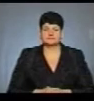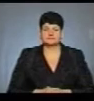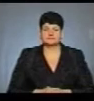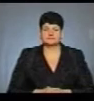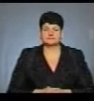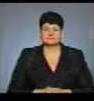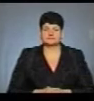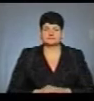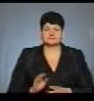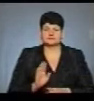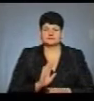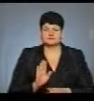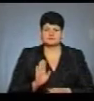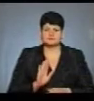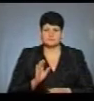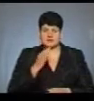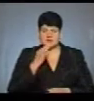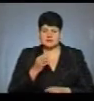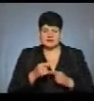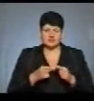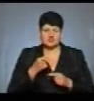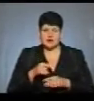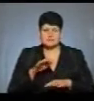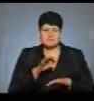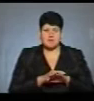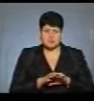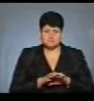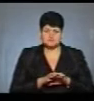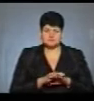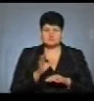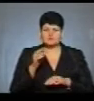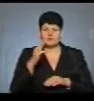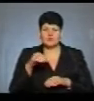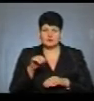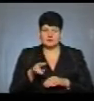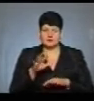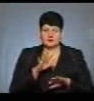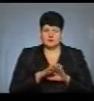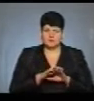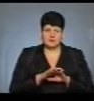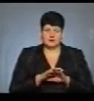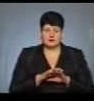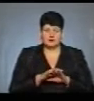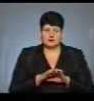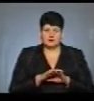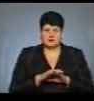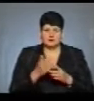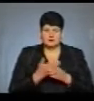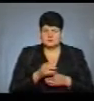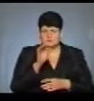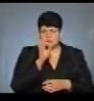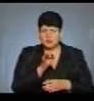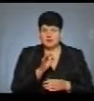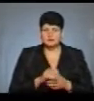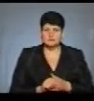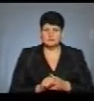приходить. Ні, сказали через банк. Ощадбанк, да, льгота в ноль, я